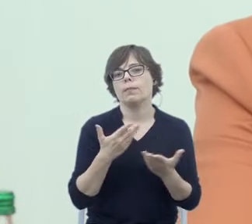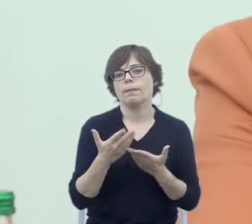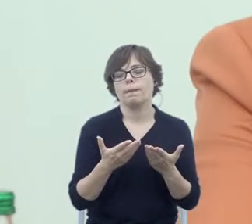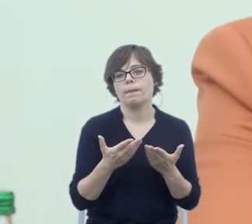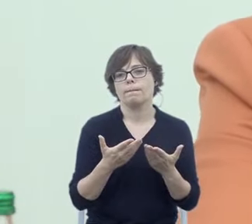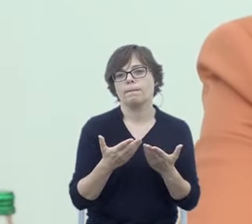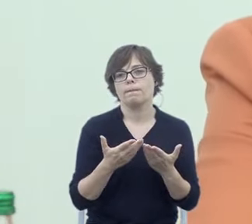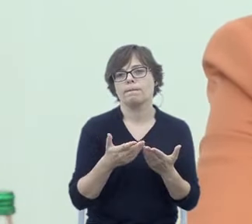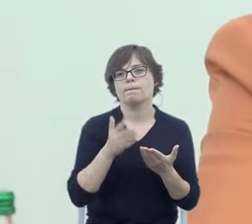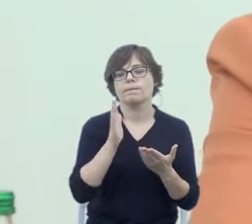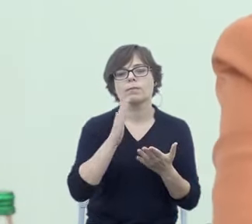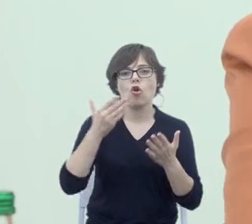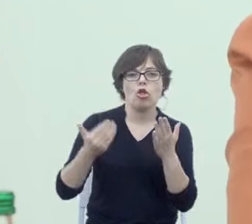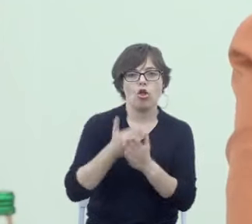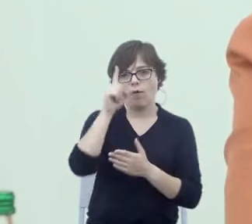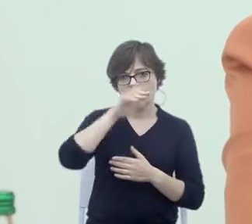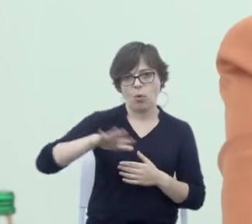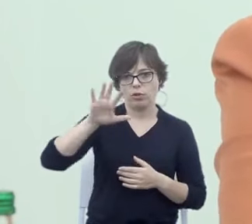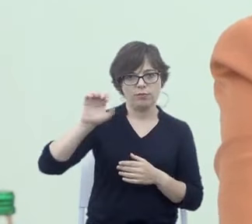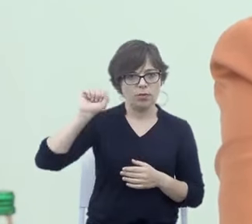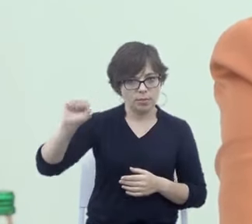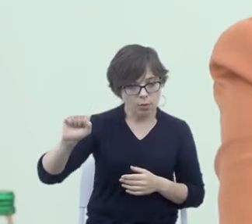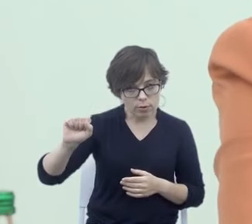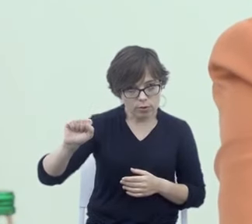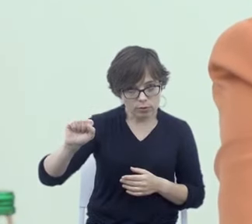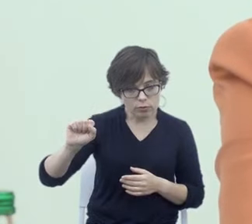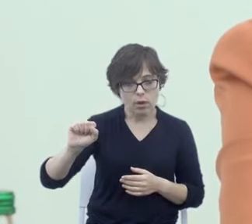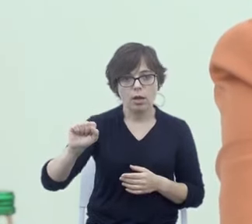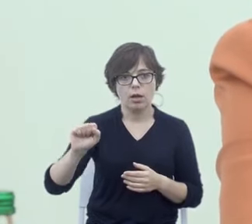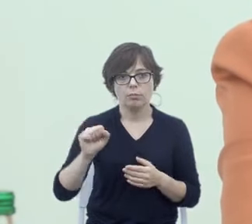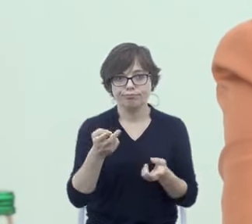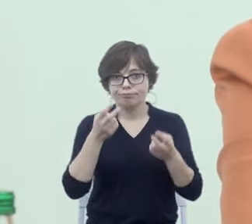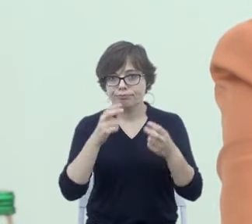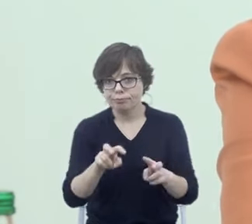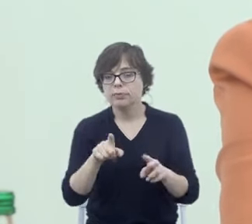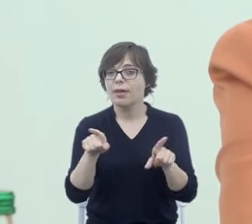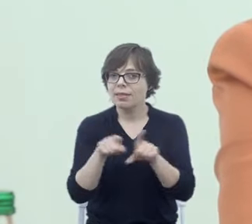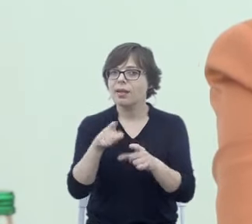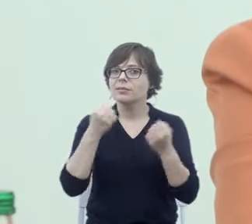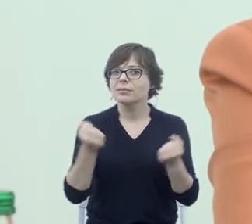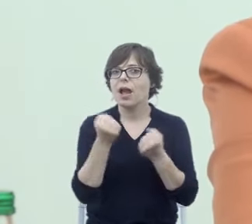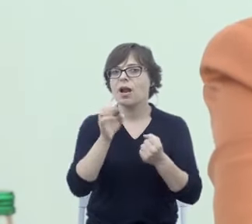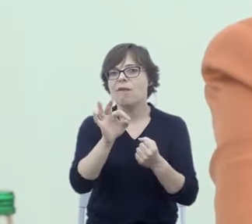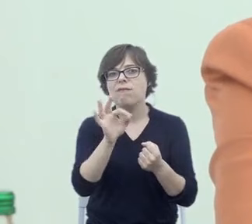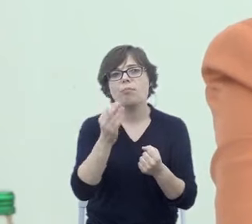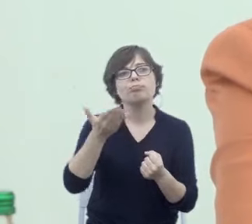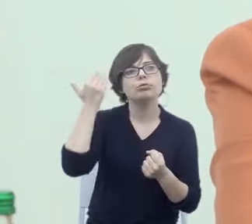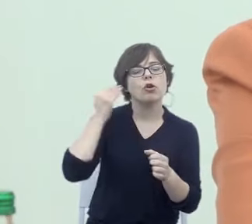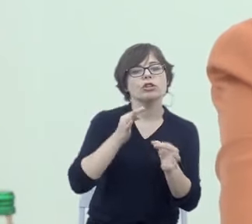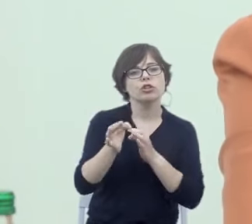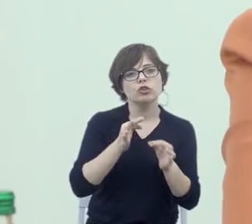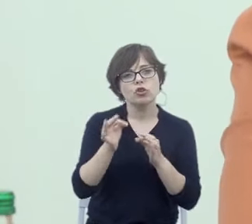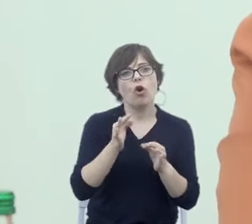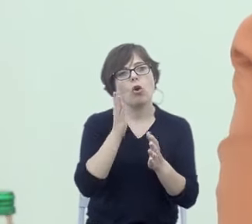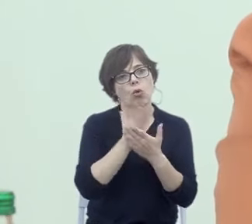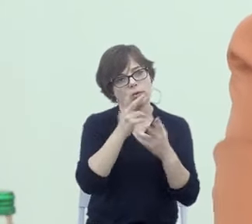Pojawia się nowe społeczeństwo demokratyczne, które też w jakiś sposób stara się zbadać swoją przeszłość już na zasadzie